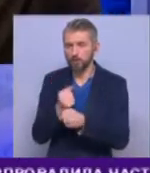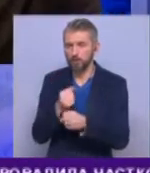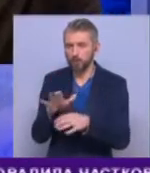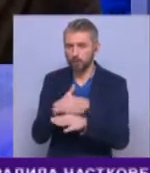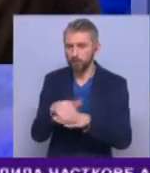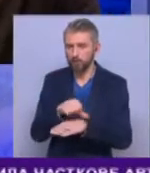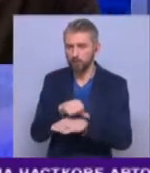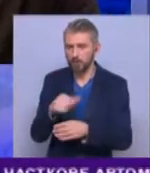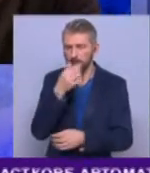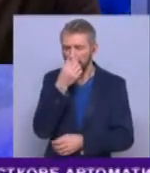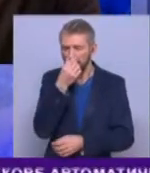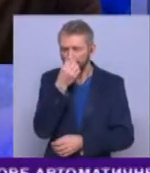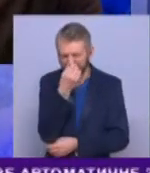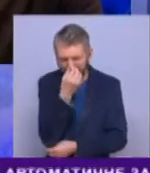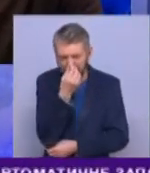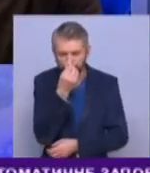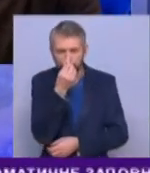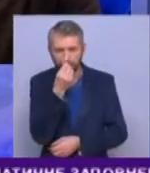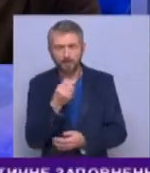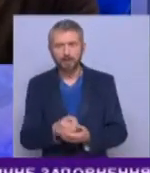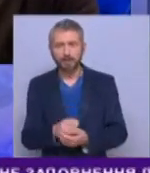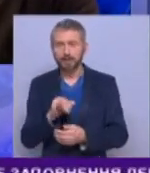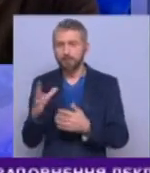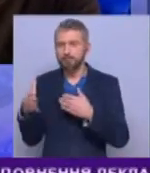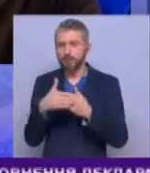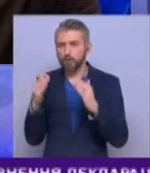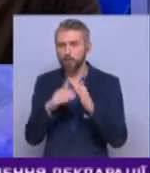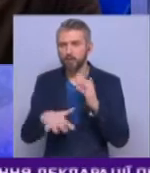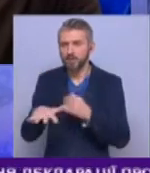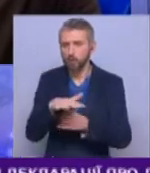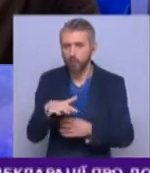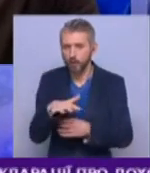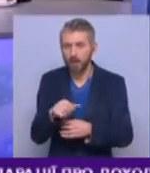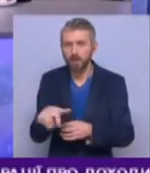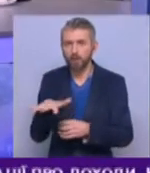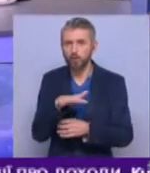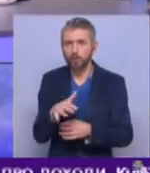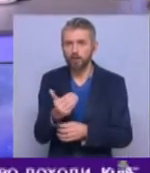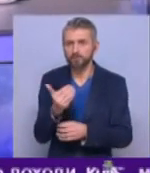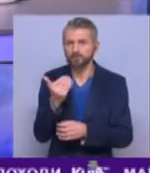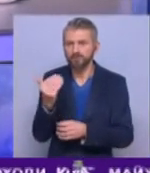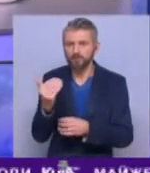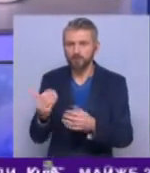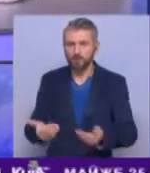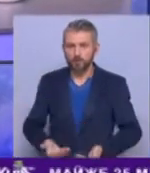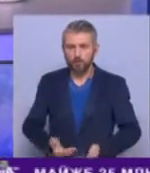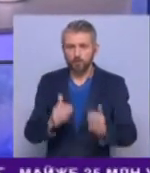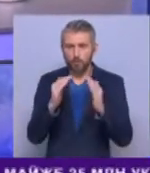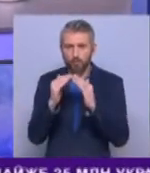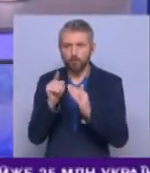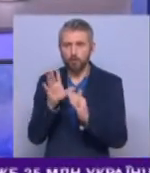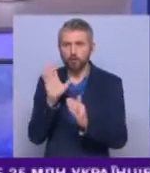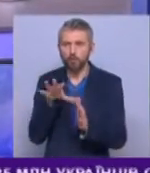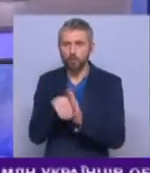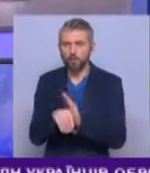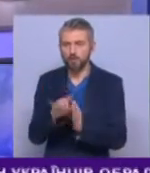і меж. І прибудинкова територія, так, і не просто прибудинкова будинкова територія, а територія належна до житлового комплексу. Туди будуть входити